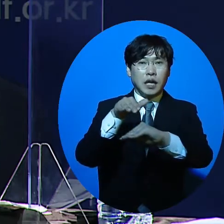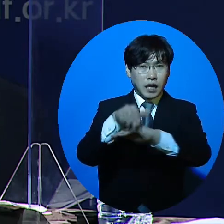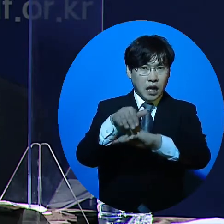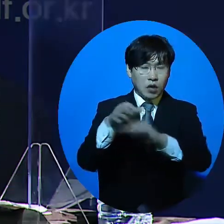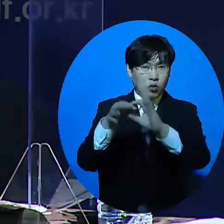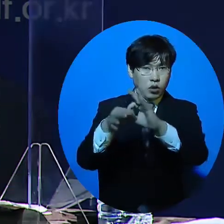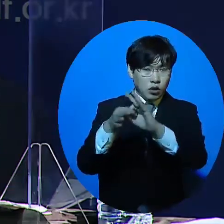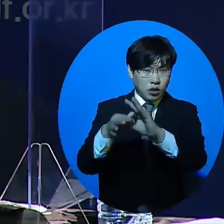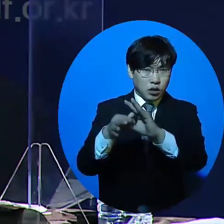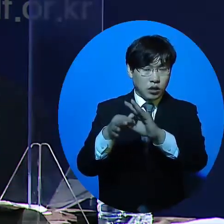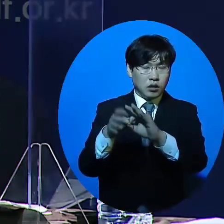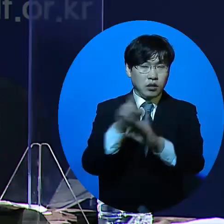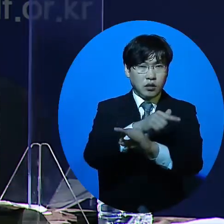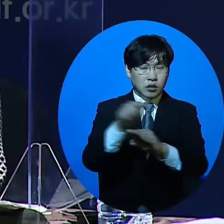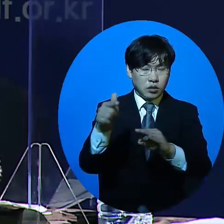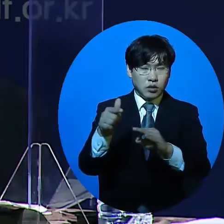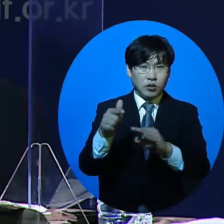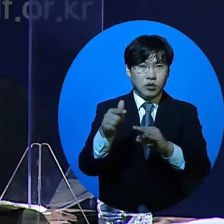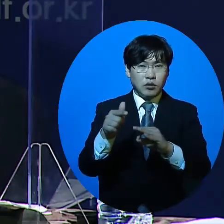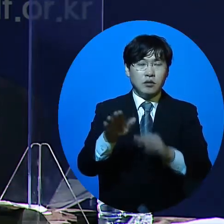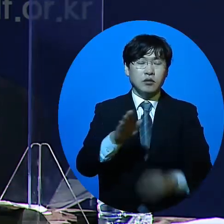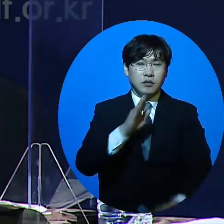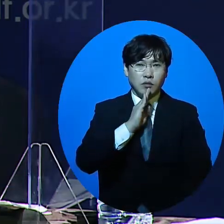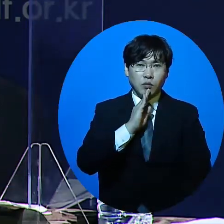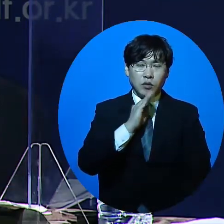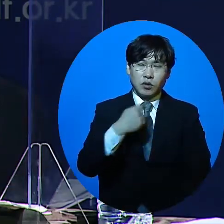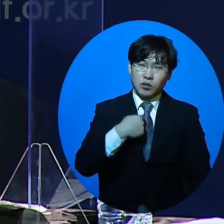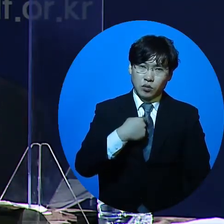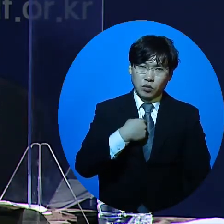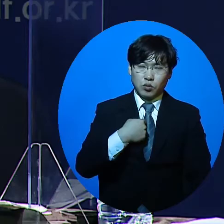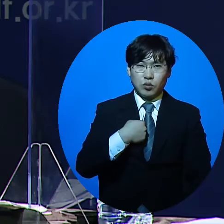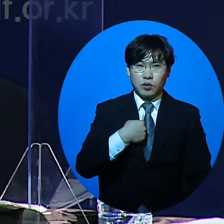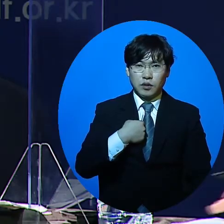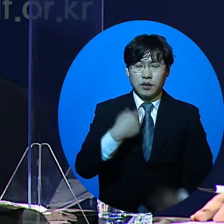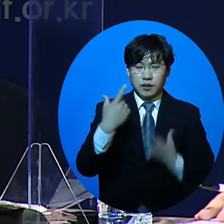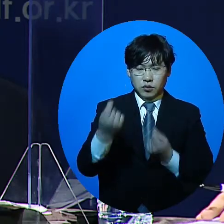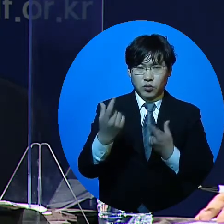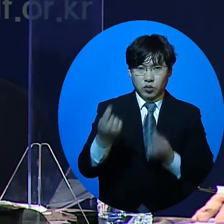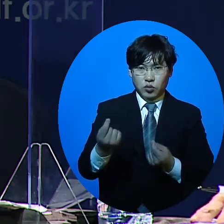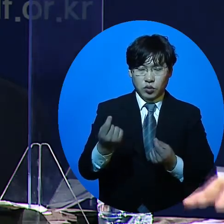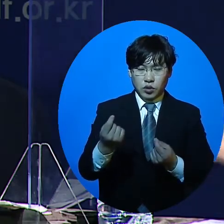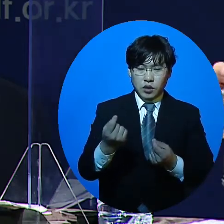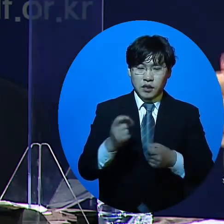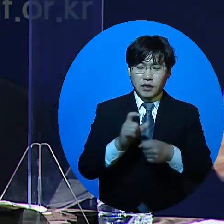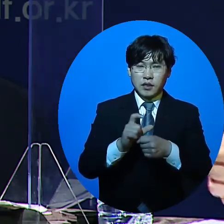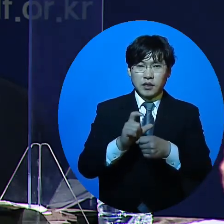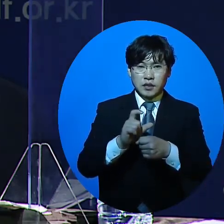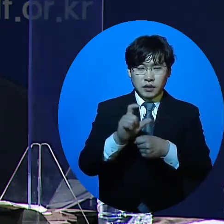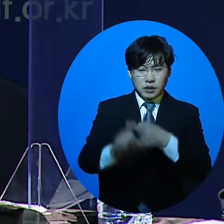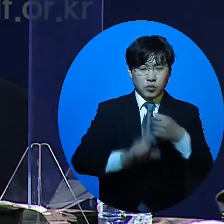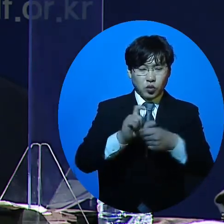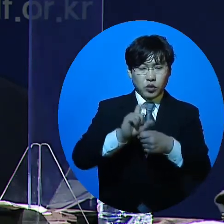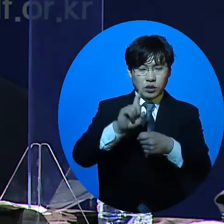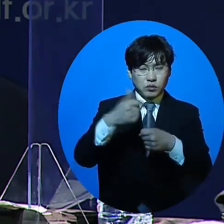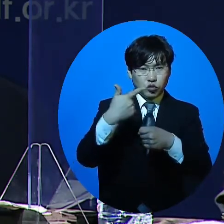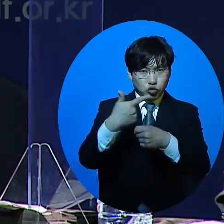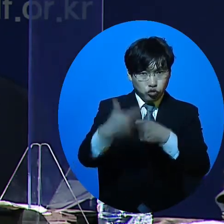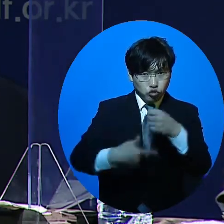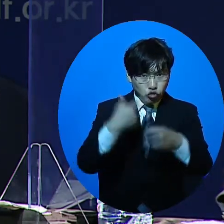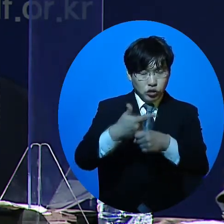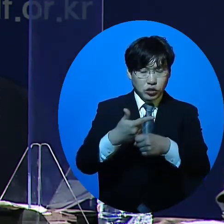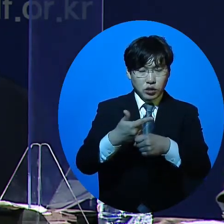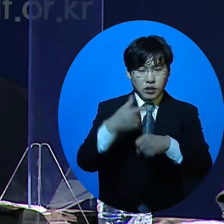등 이런 것들에 대한 거는 정말 지금 16년 차 된 이